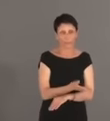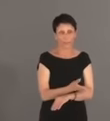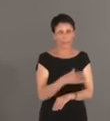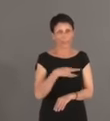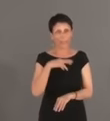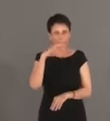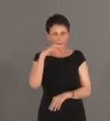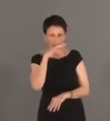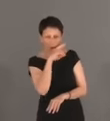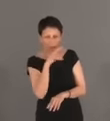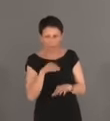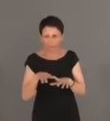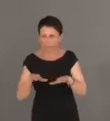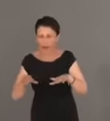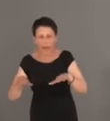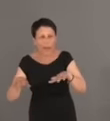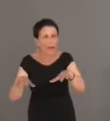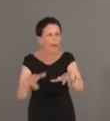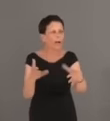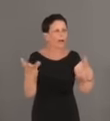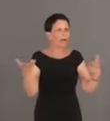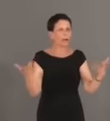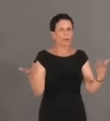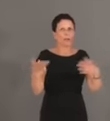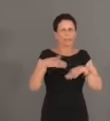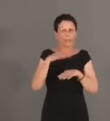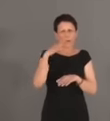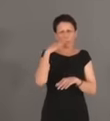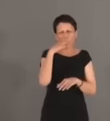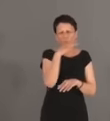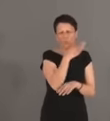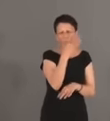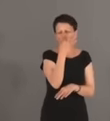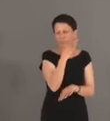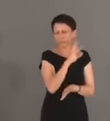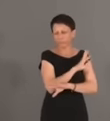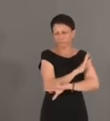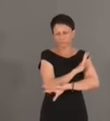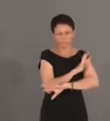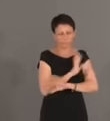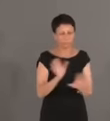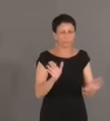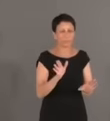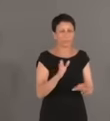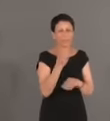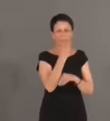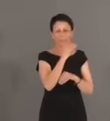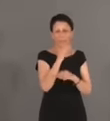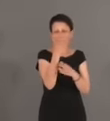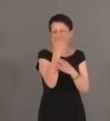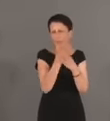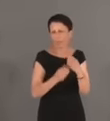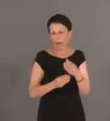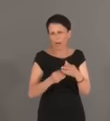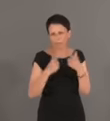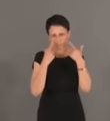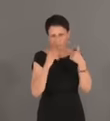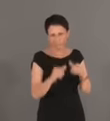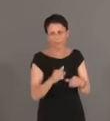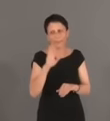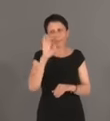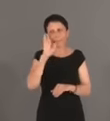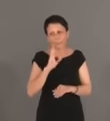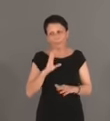à ne plus savoir qu'en faire, des odeurs pestilentielles, une certaine insécurité. Donc je vous invite à vous